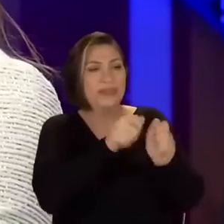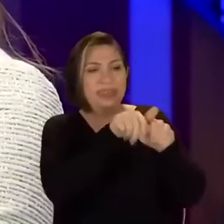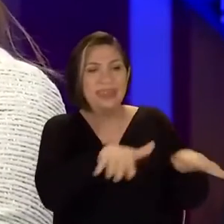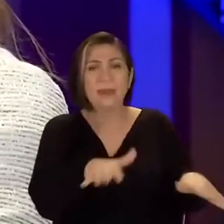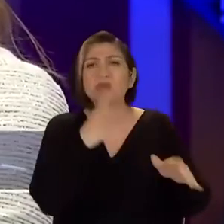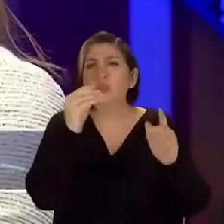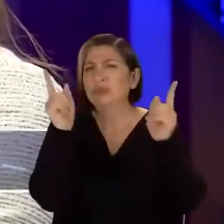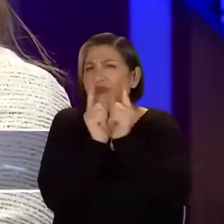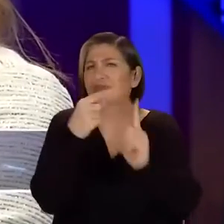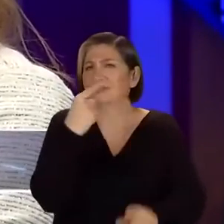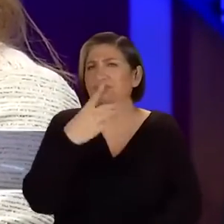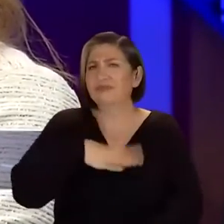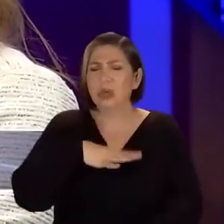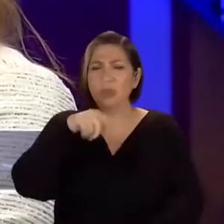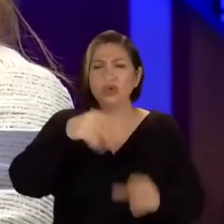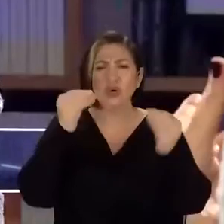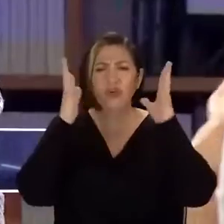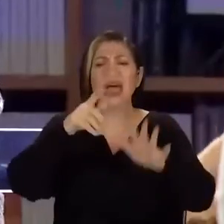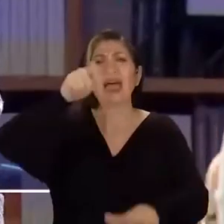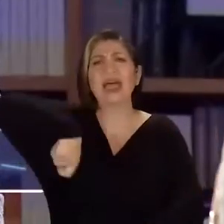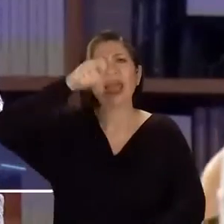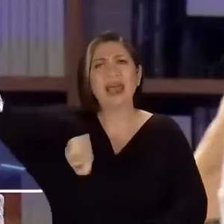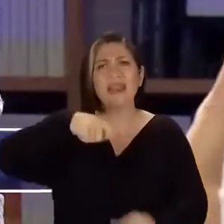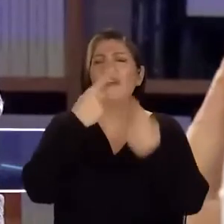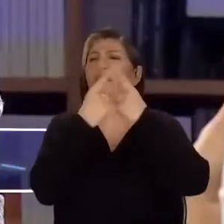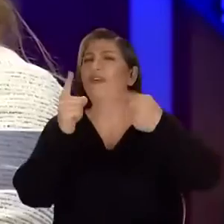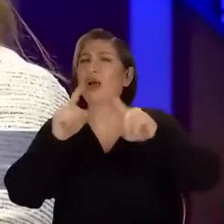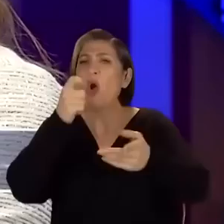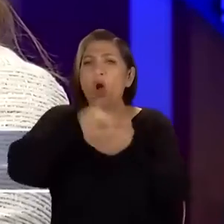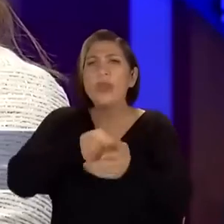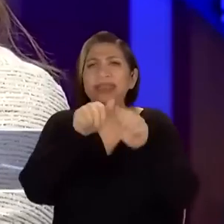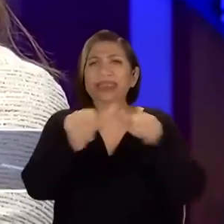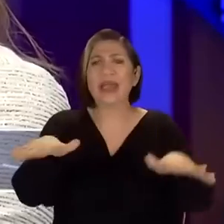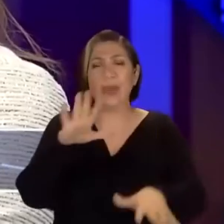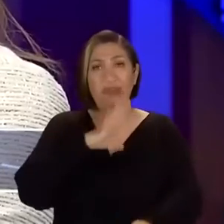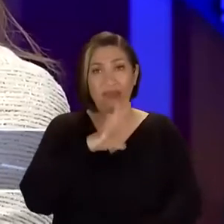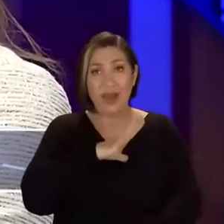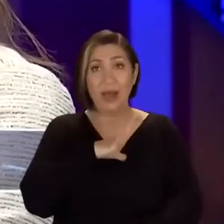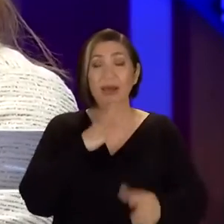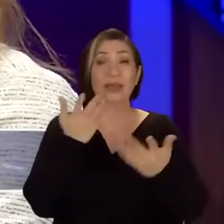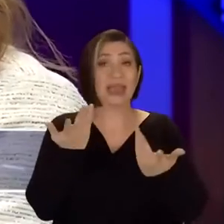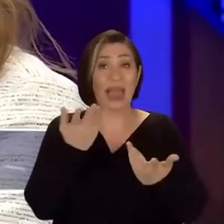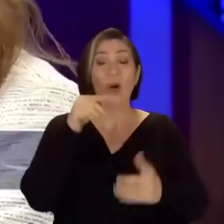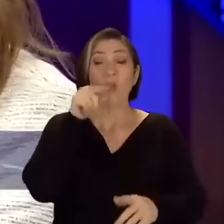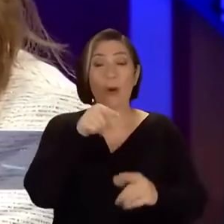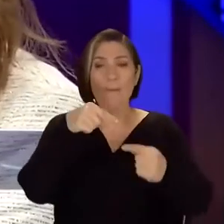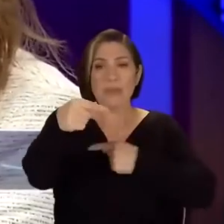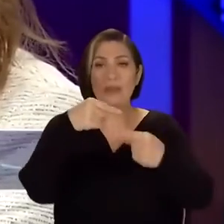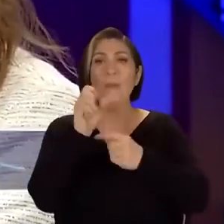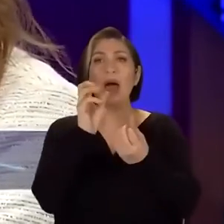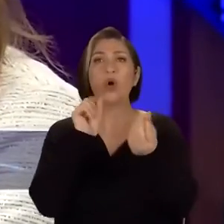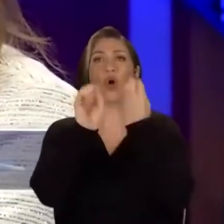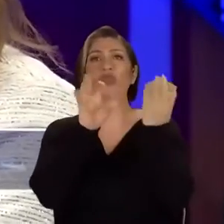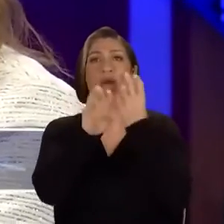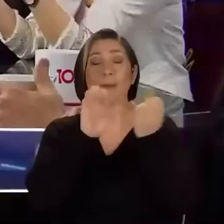çok özetle bugün birçok insanın kredi kartı veya farklı ödeme sistemlerini kullanarak yaptığı birbirine para